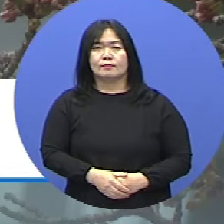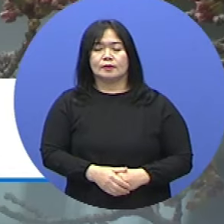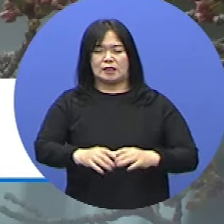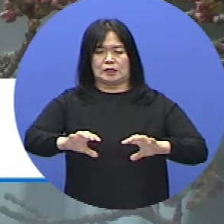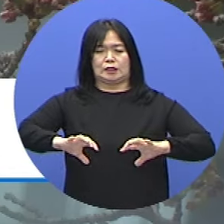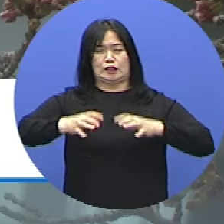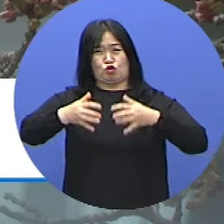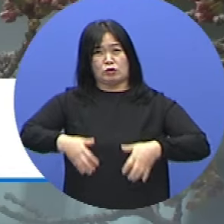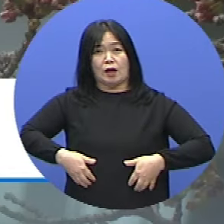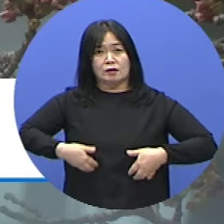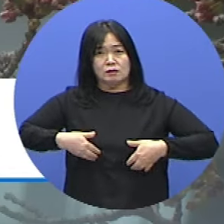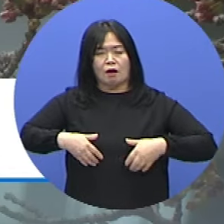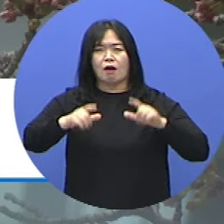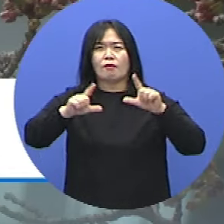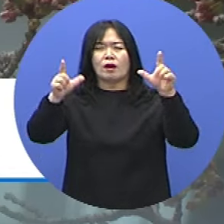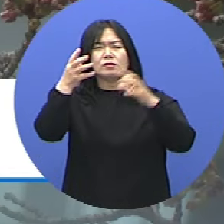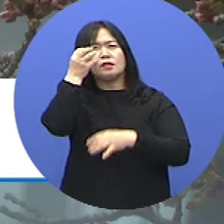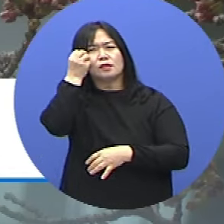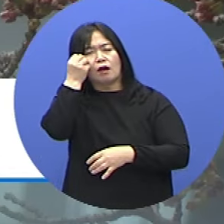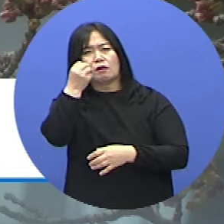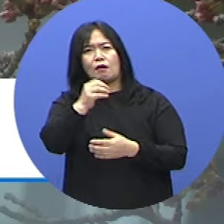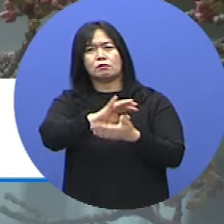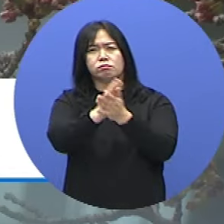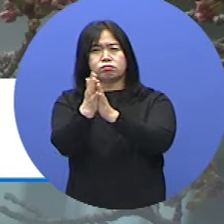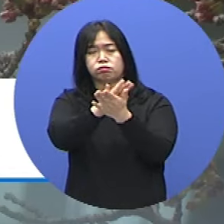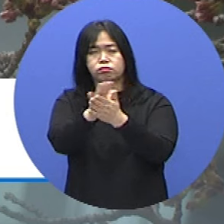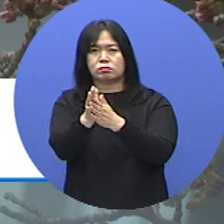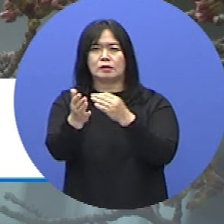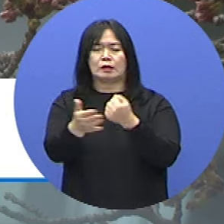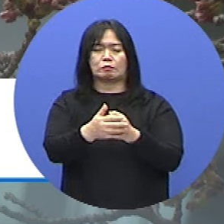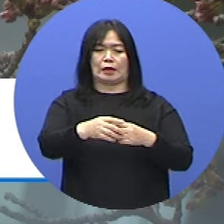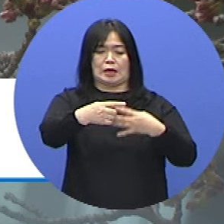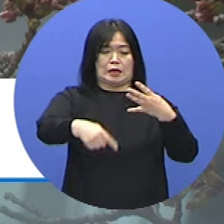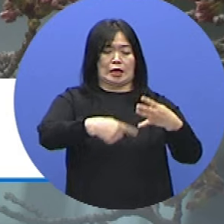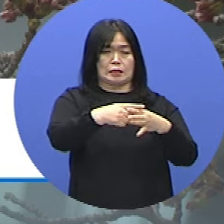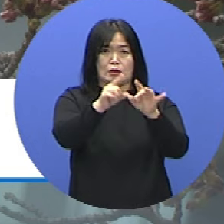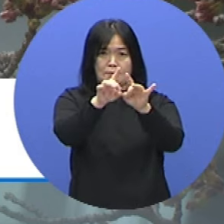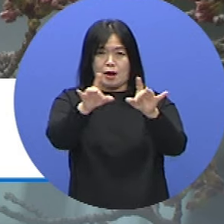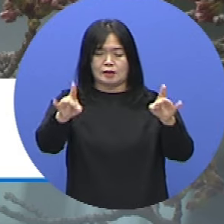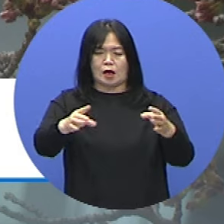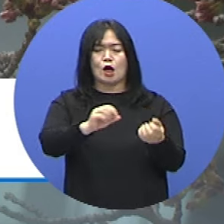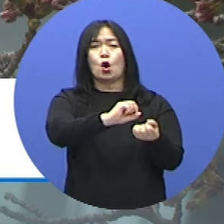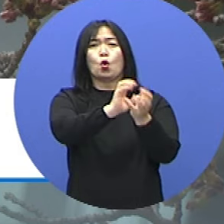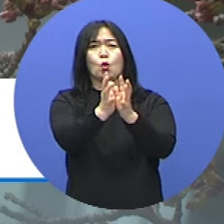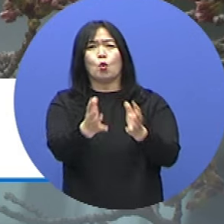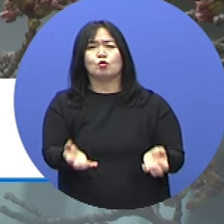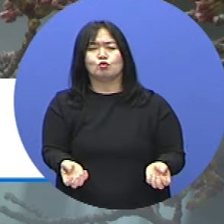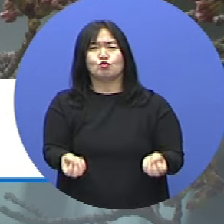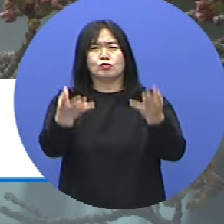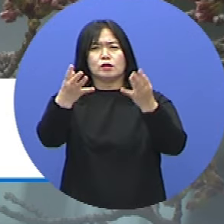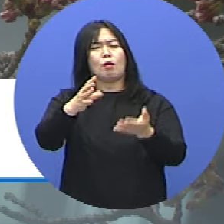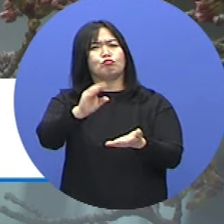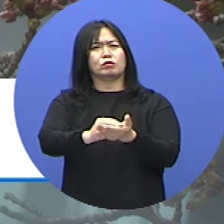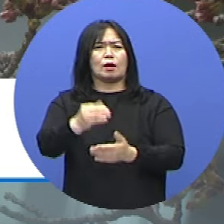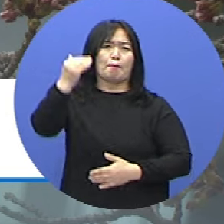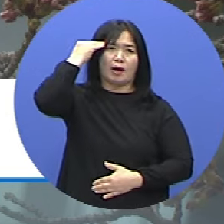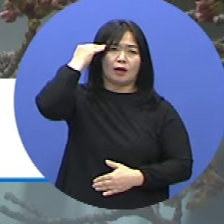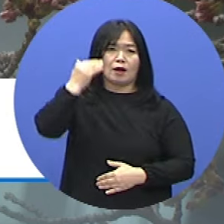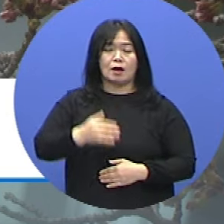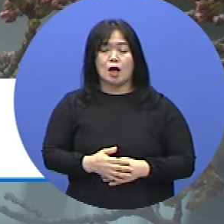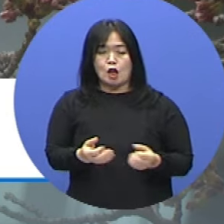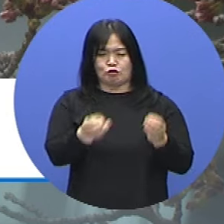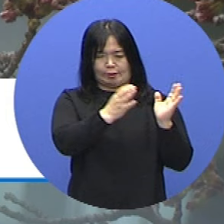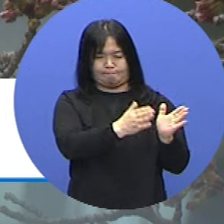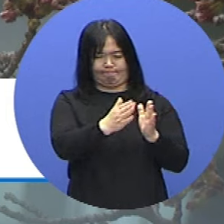지구 온나나 기상 이변이 갈수록 심화하면서 계절마다 꽃 축제들이 몸살을 앓고 있습니다 애